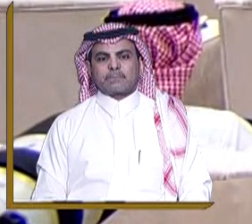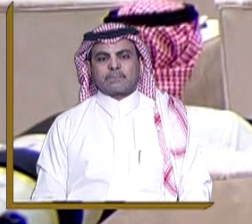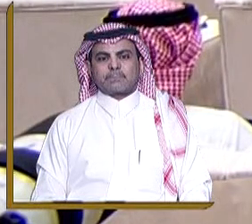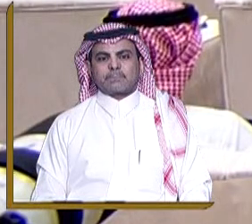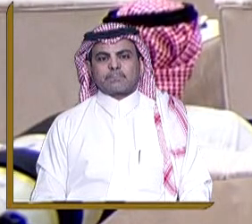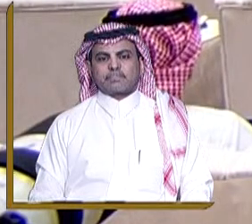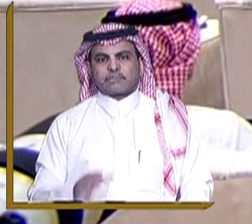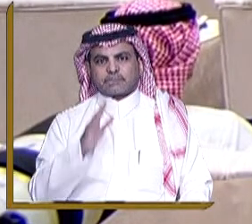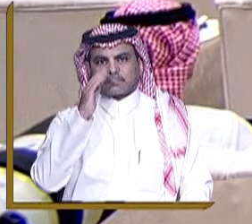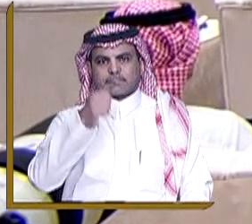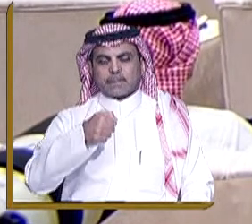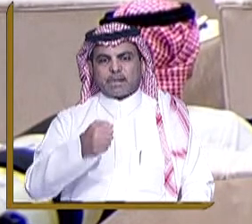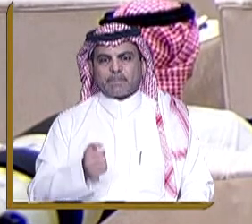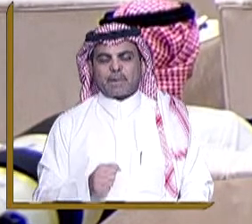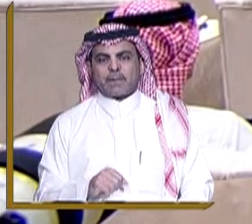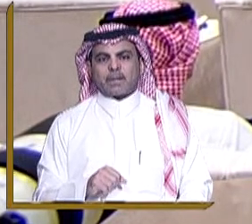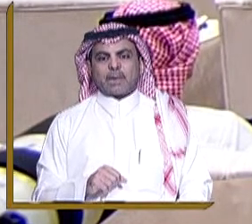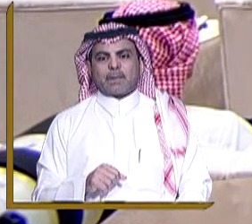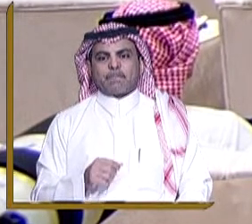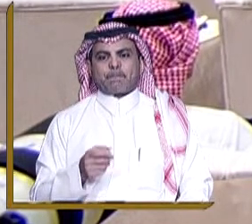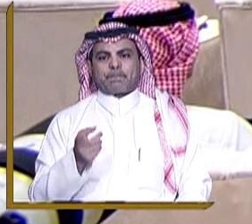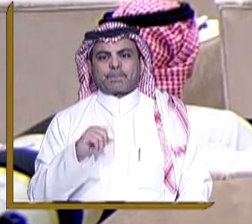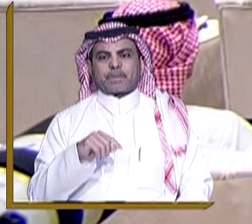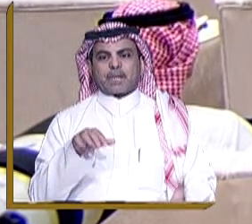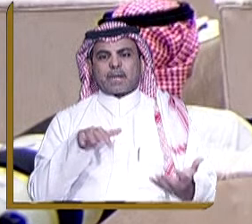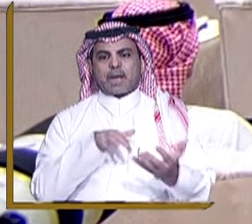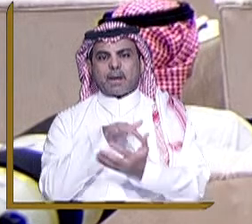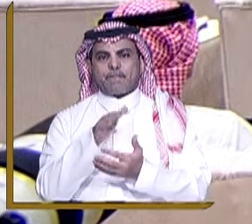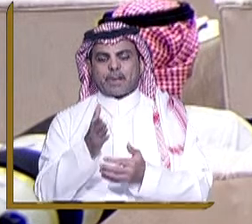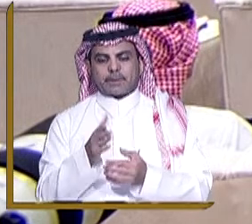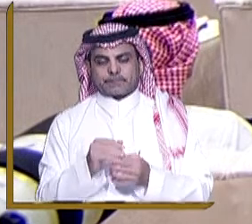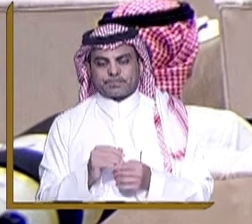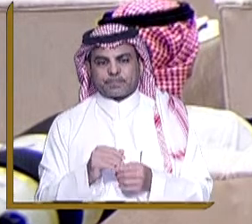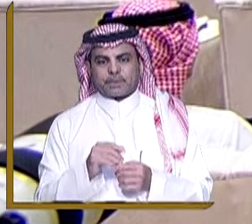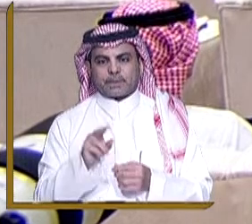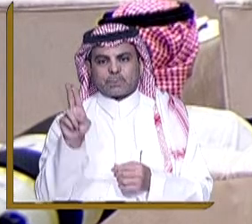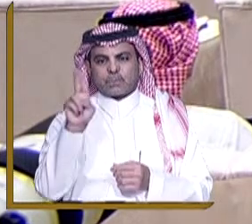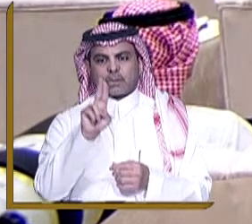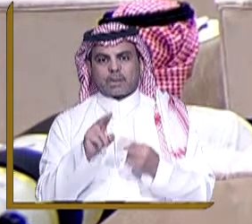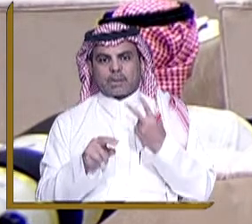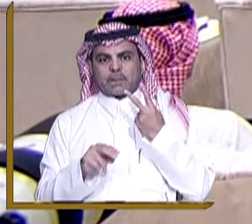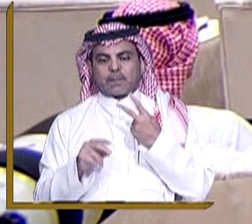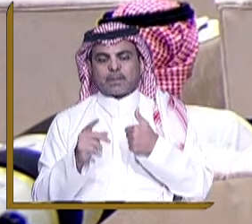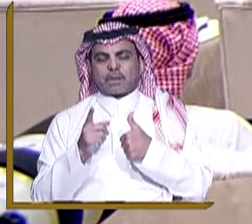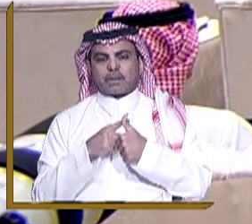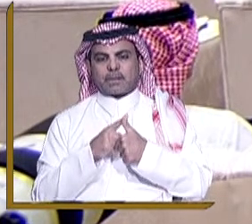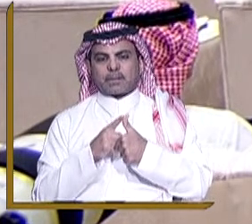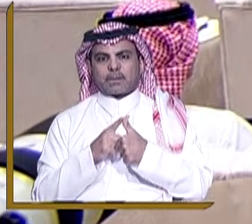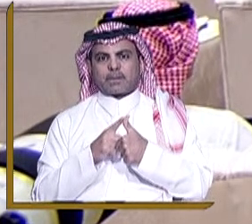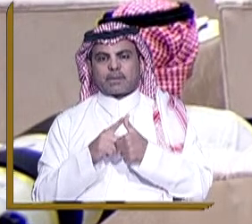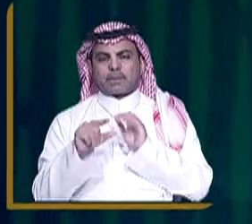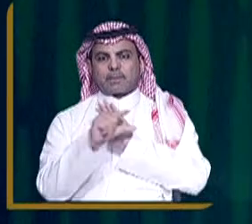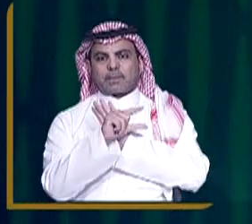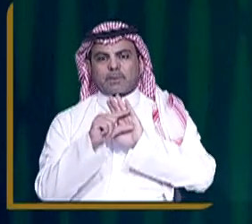السلام عليكم معالي الوزير. عبد الله القري من قناة الإخبارية. لدي سؤالين. السؤال الأول